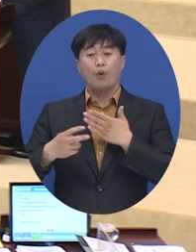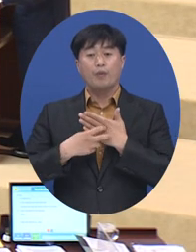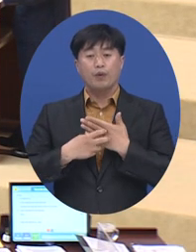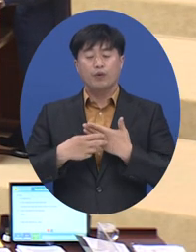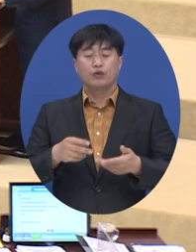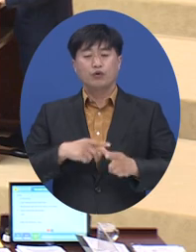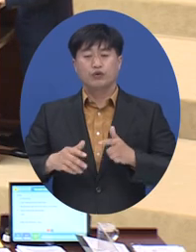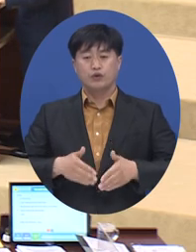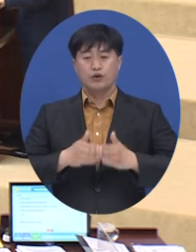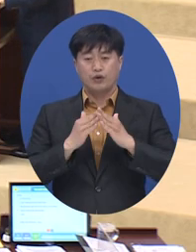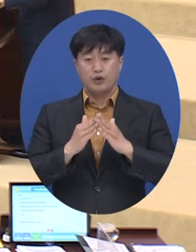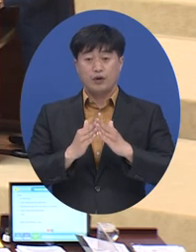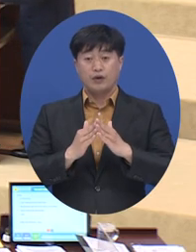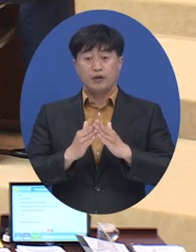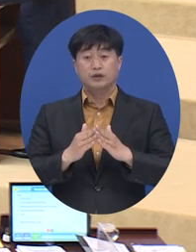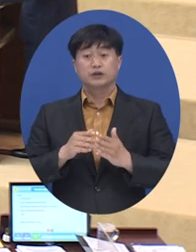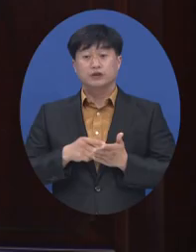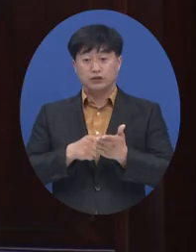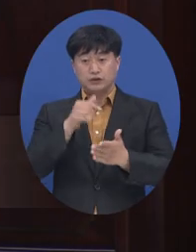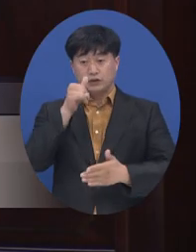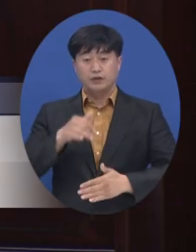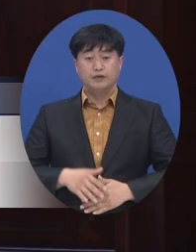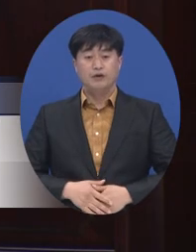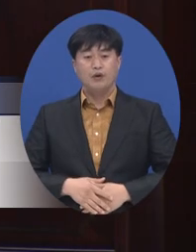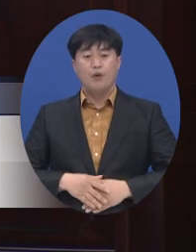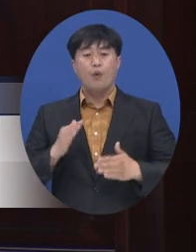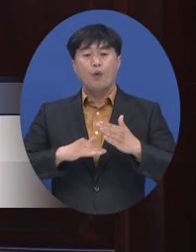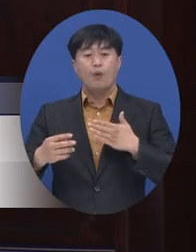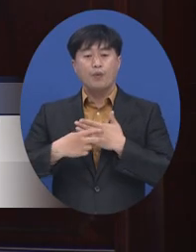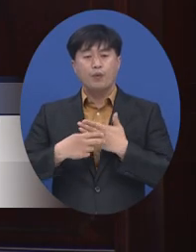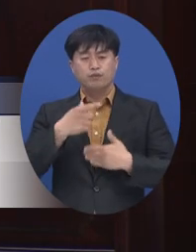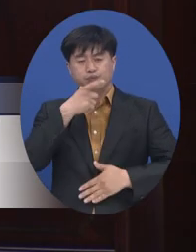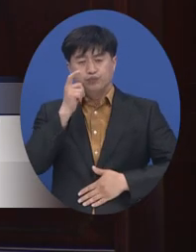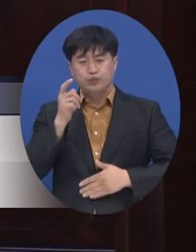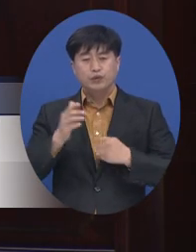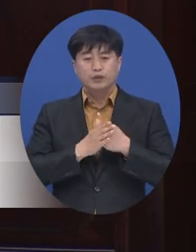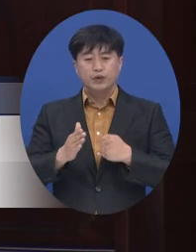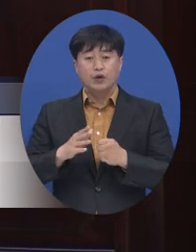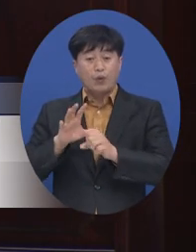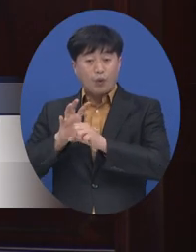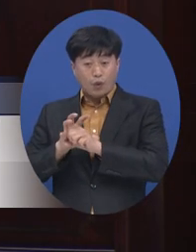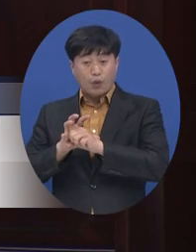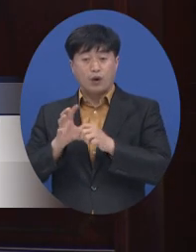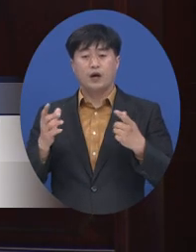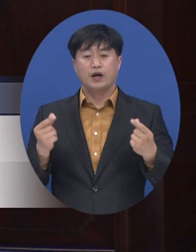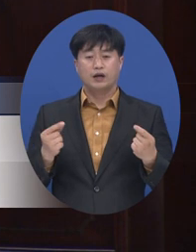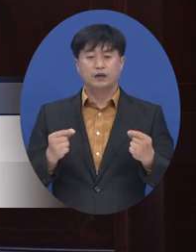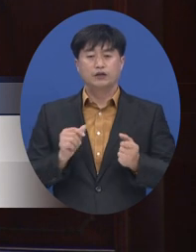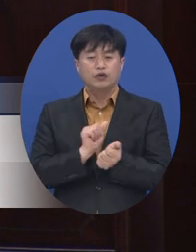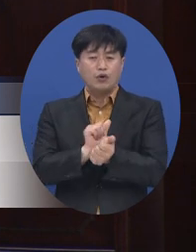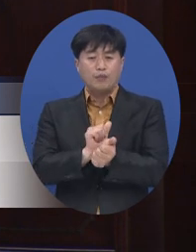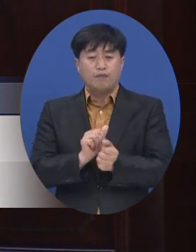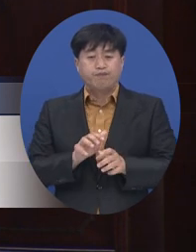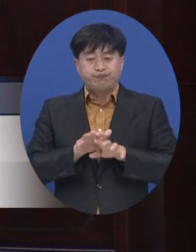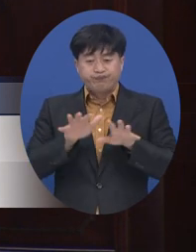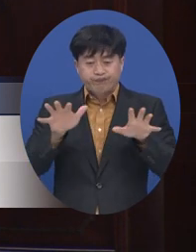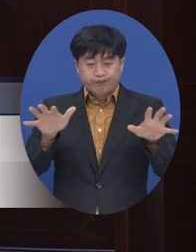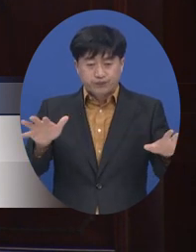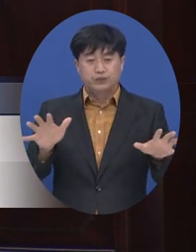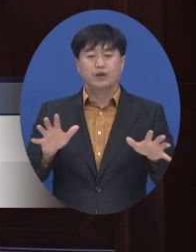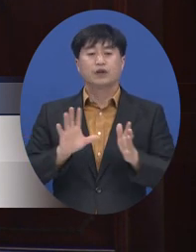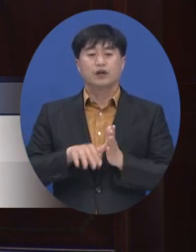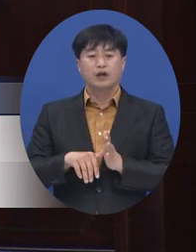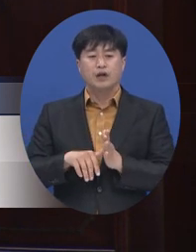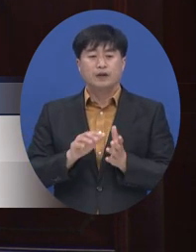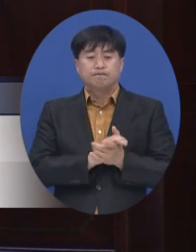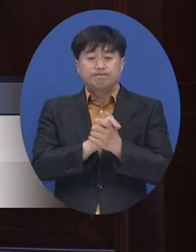살림을 촉구하는 의견도 제시되었습니다 공부 병원에 부족으로 코로나 일부 와 같은 전염병이 유행 했을 때